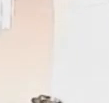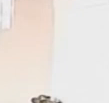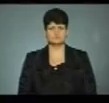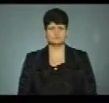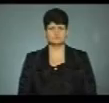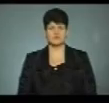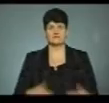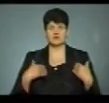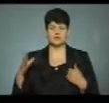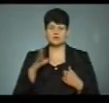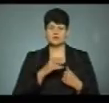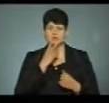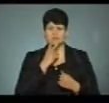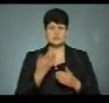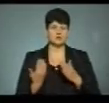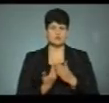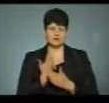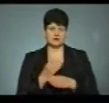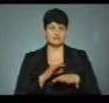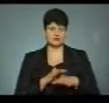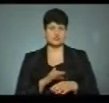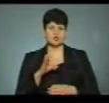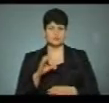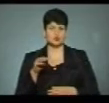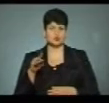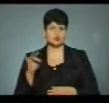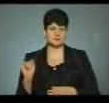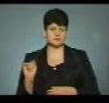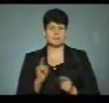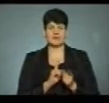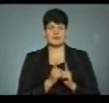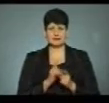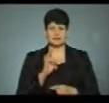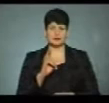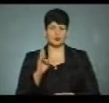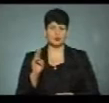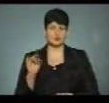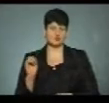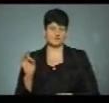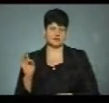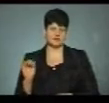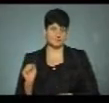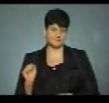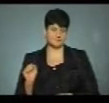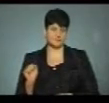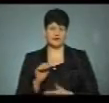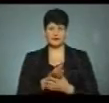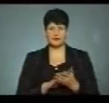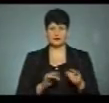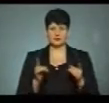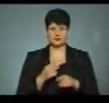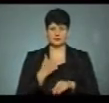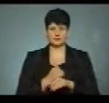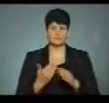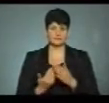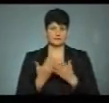вітаю всіх, хто зараз з нами. Ви дивитесь новини. Я ведуча Соломія Струс, сурдоперекладачка Надія Куцовська. І далі коротко про головні події